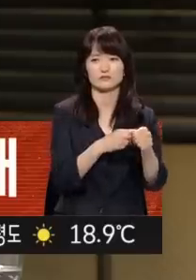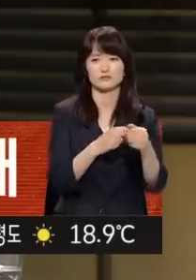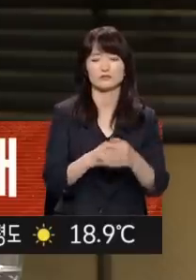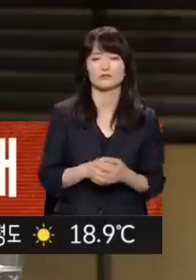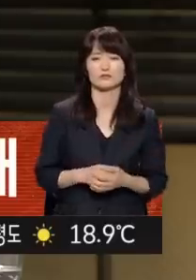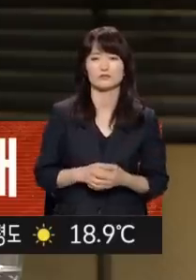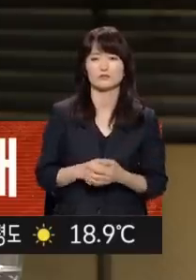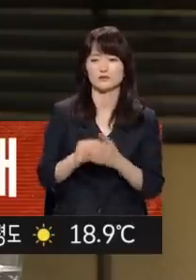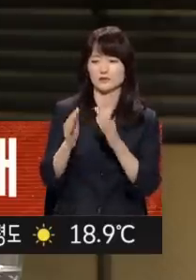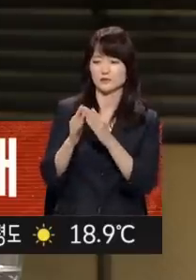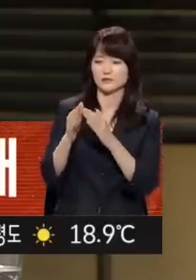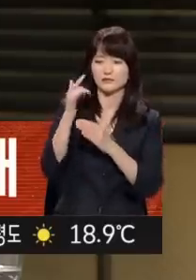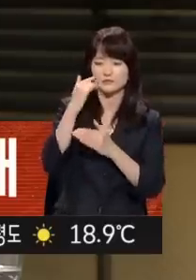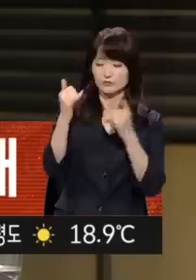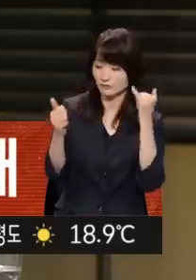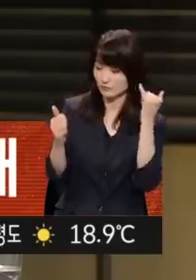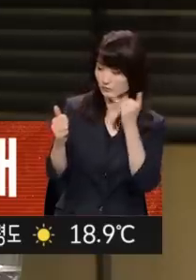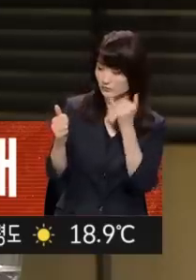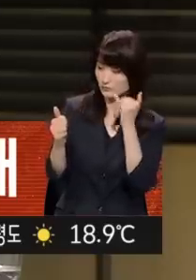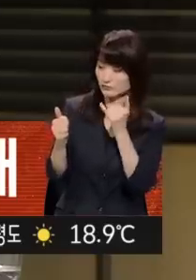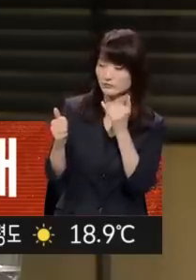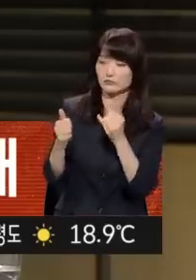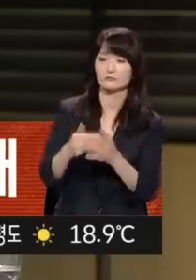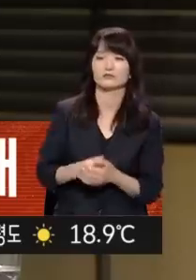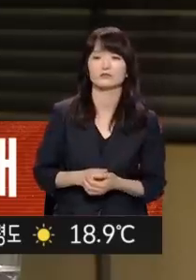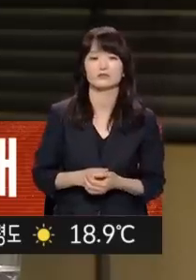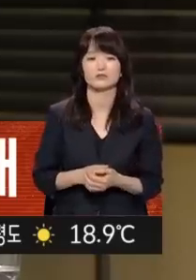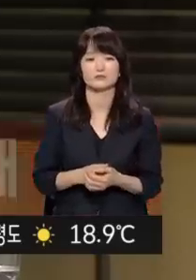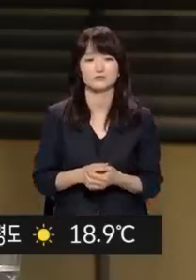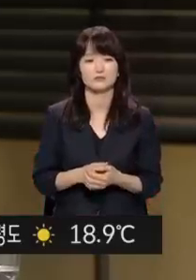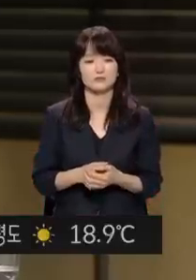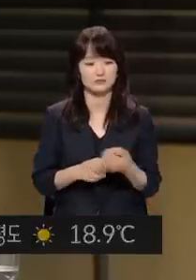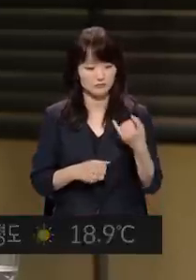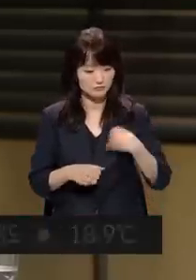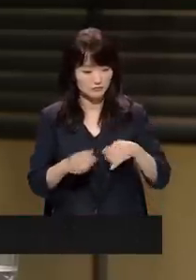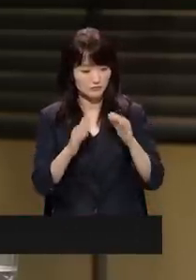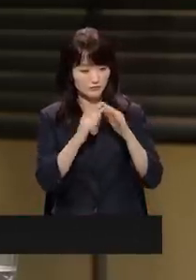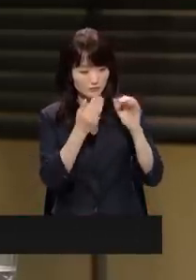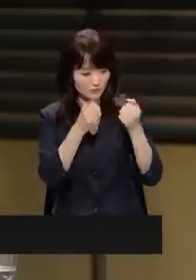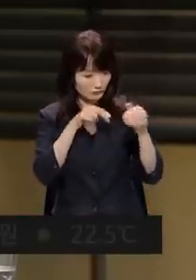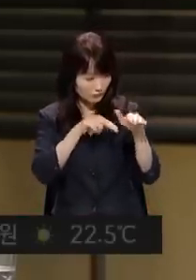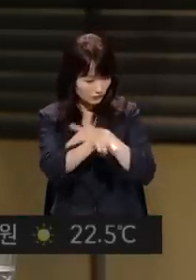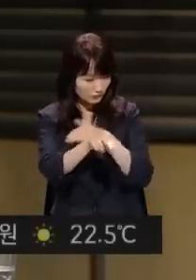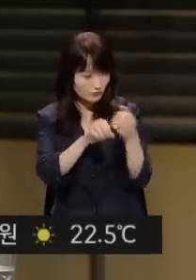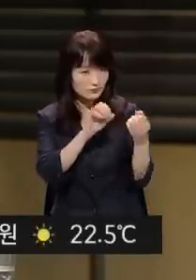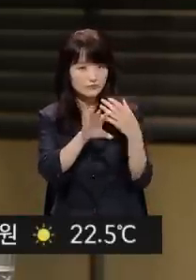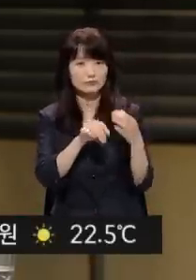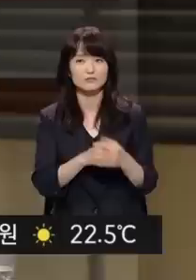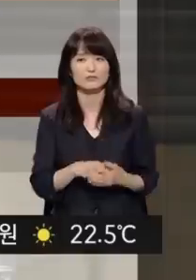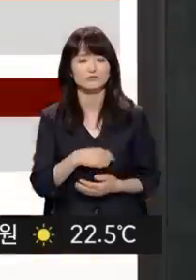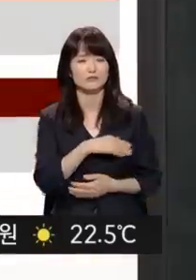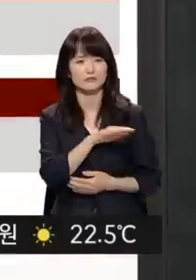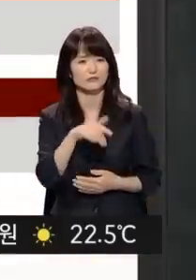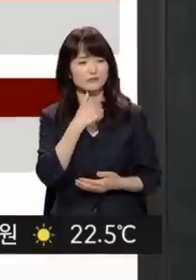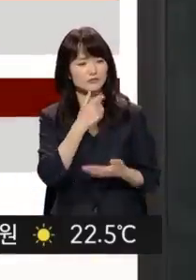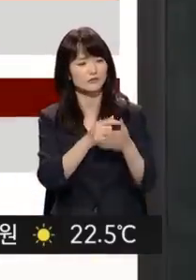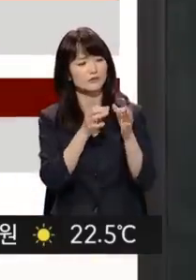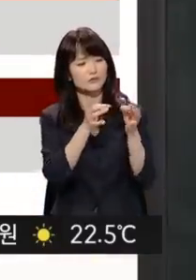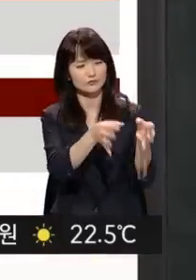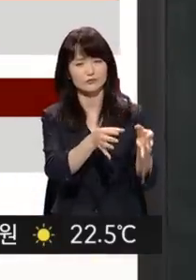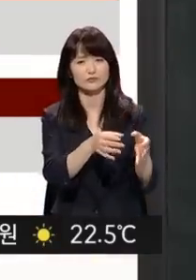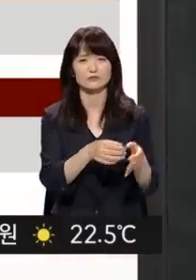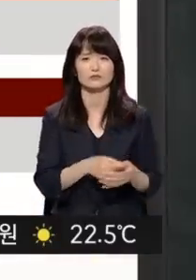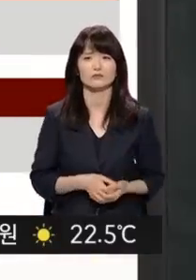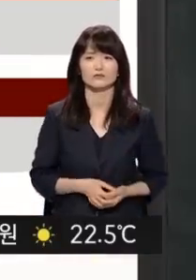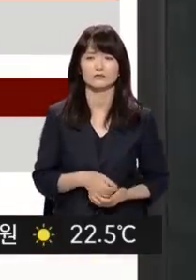집에 부모에게 전화를 걸었는데 그때 태어나게 아이가 가출했다는 답만 돌아오니 우리는 속을 수밖에 없었다 이런 해명을 했다고